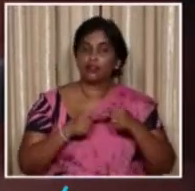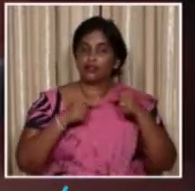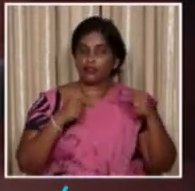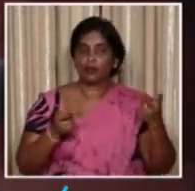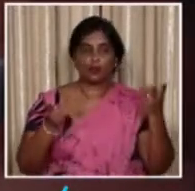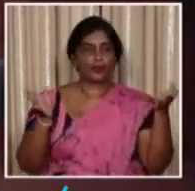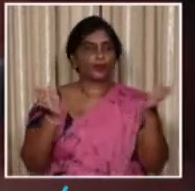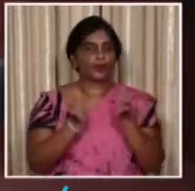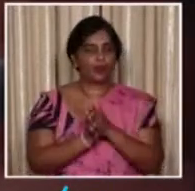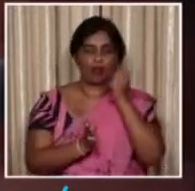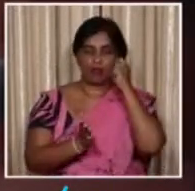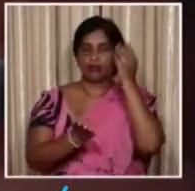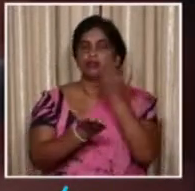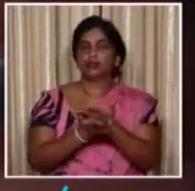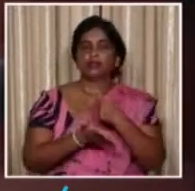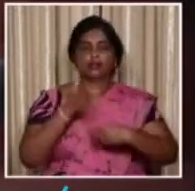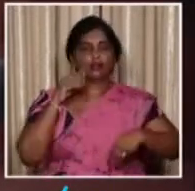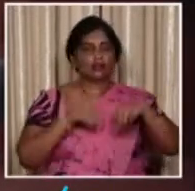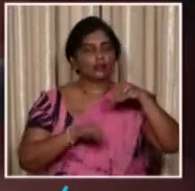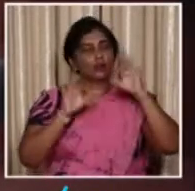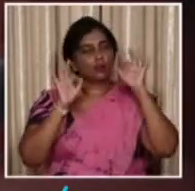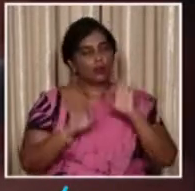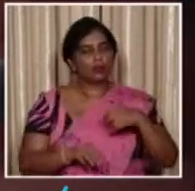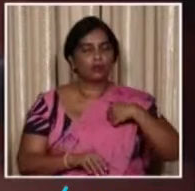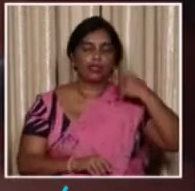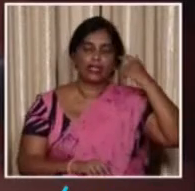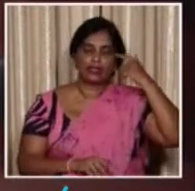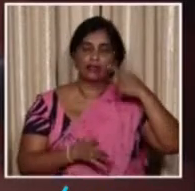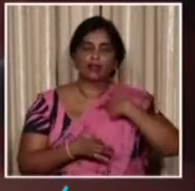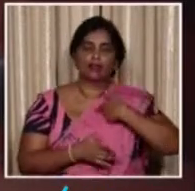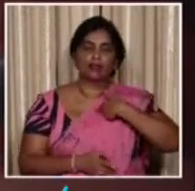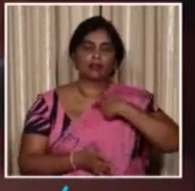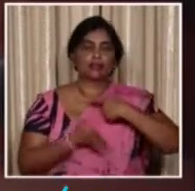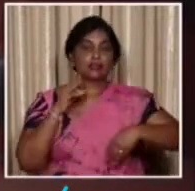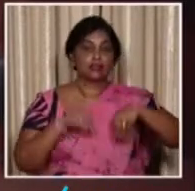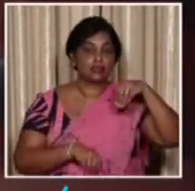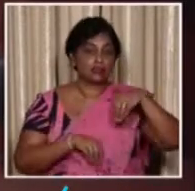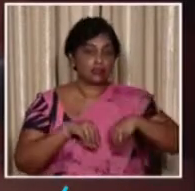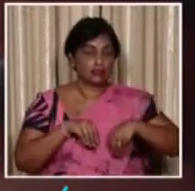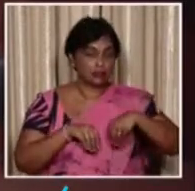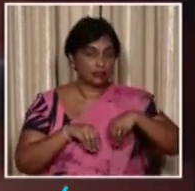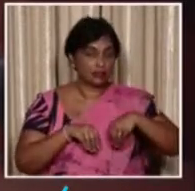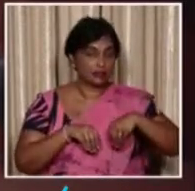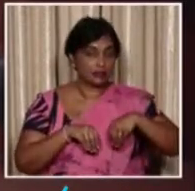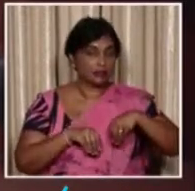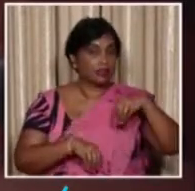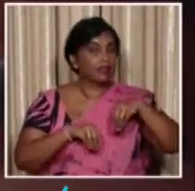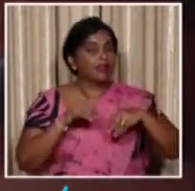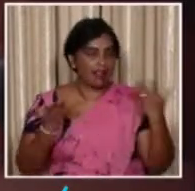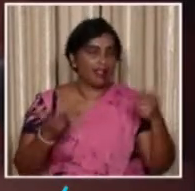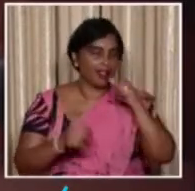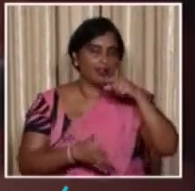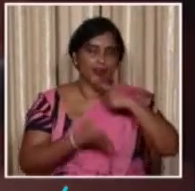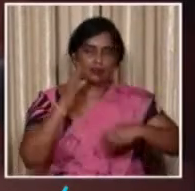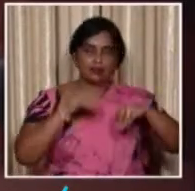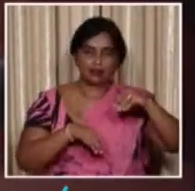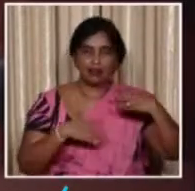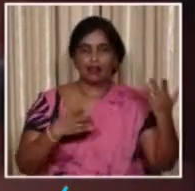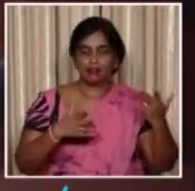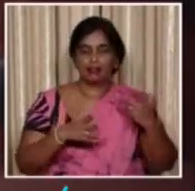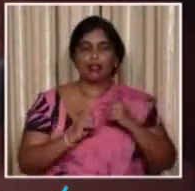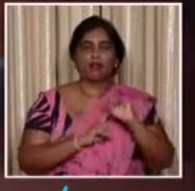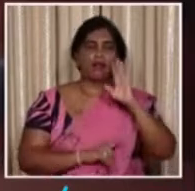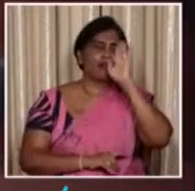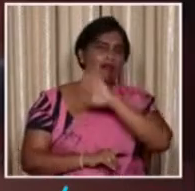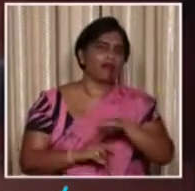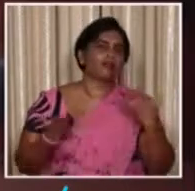ඒකාබද්ධ යෝජනාව ගැන අපු නිසා ඡන්දයක් පැවතෙන්නෙත් නැහැ කියන එක මත තමයි අපි ඡන්ද ඡන්දයක් විමසුවේ නැහැ ඇත්තටම ඒ අවස්ථාව පාර්ලිමේන්තු